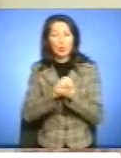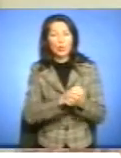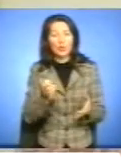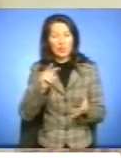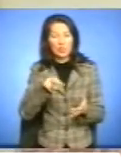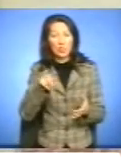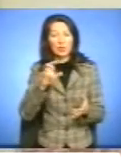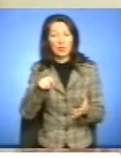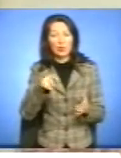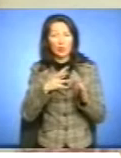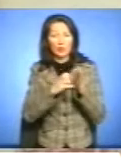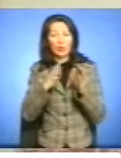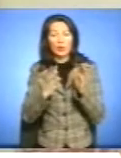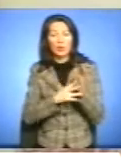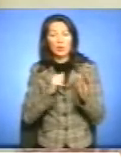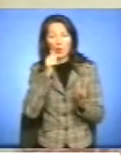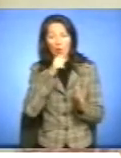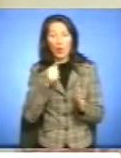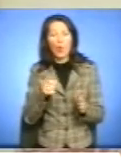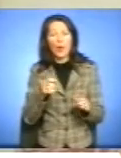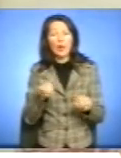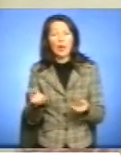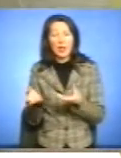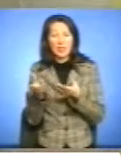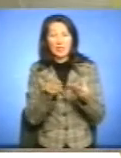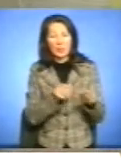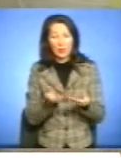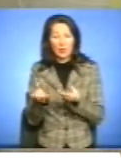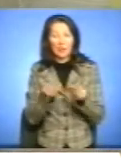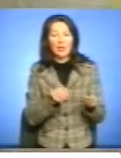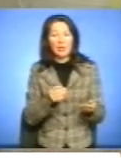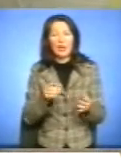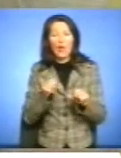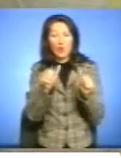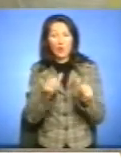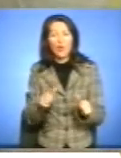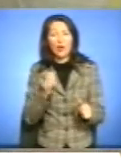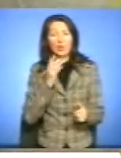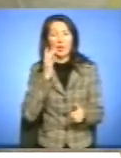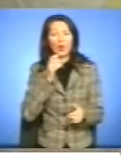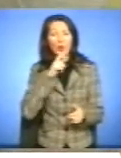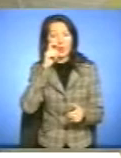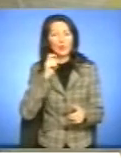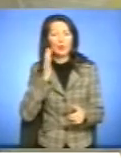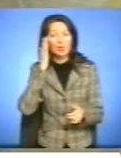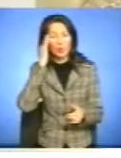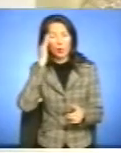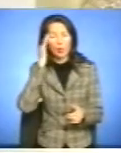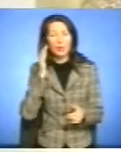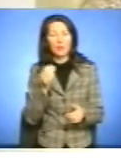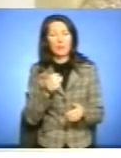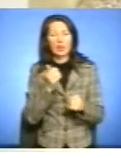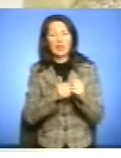року, сприяти формуванню національної свідомості, гідності і патріотизму у відвідувачів архіву. Серед експонатів –